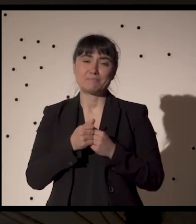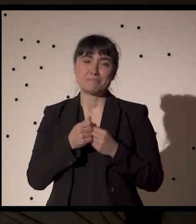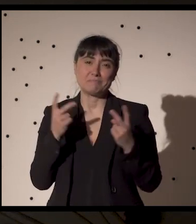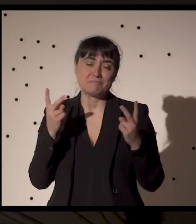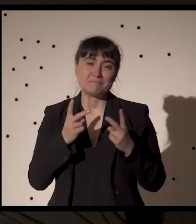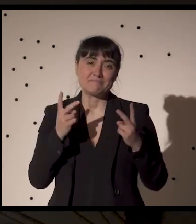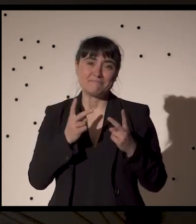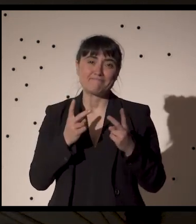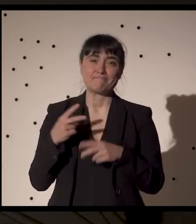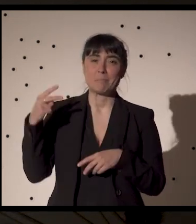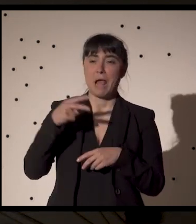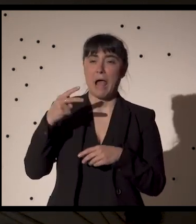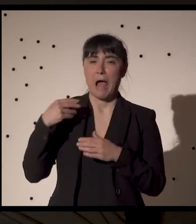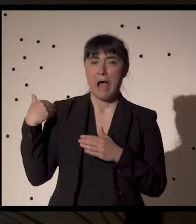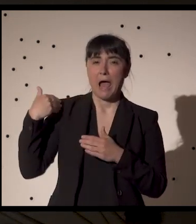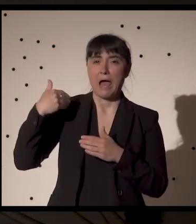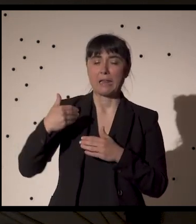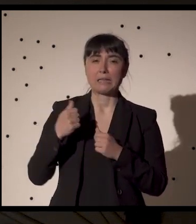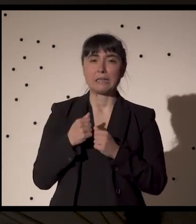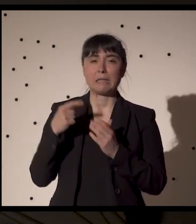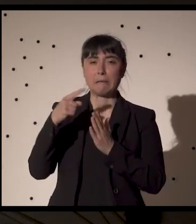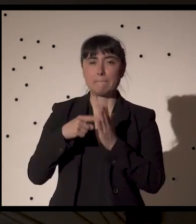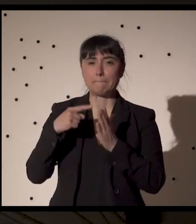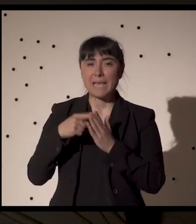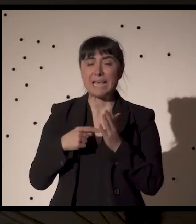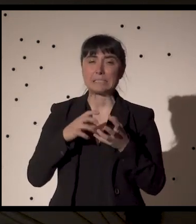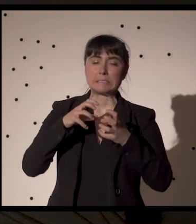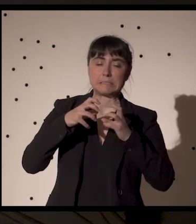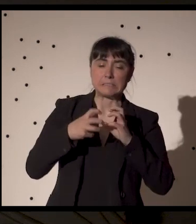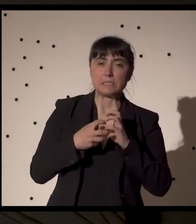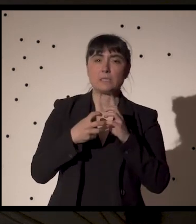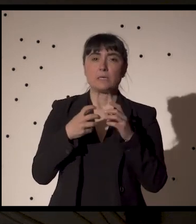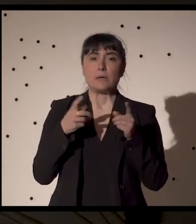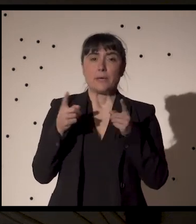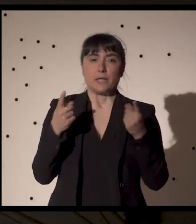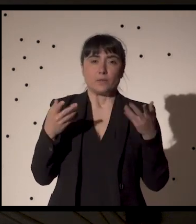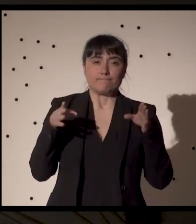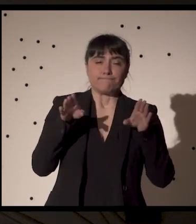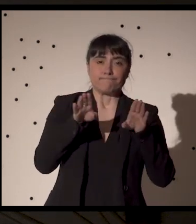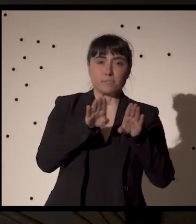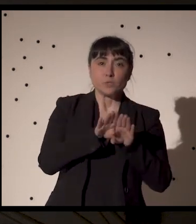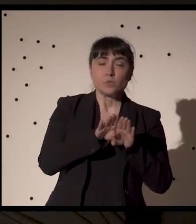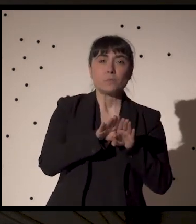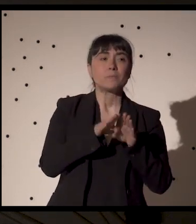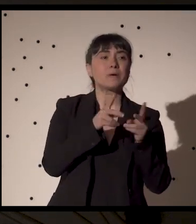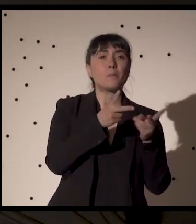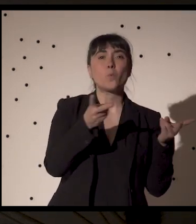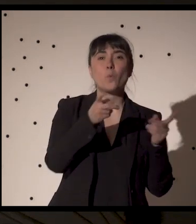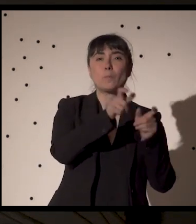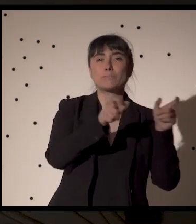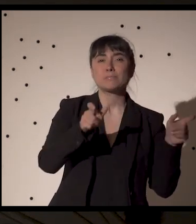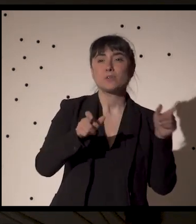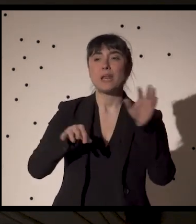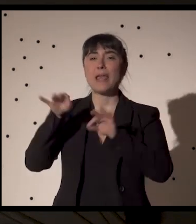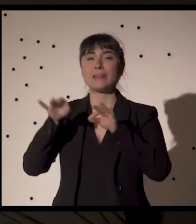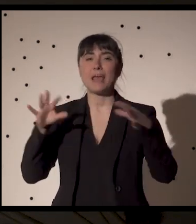in questi anni e nei mesi difficile anche della chiusura il legame del pubblico con il suo teatro con il Piccolo teatro e